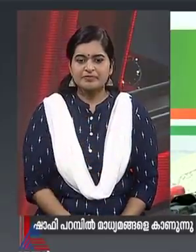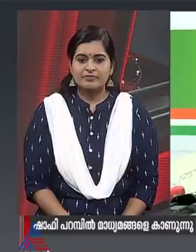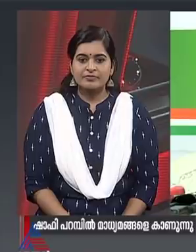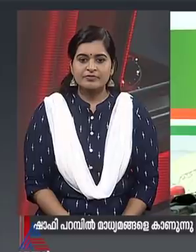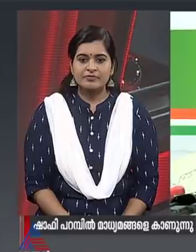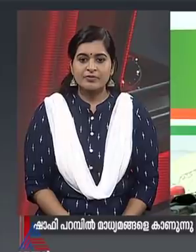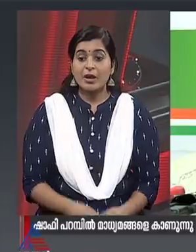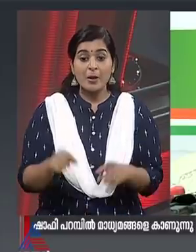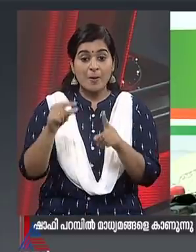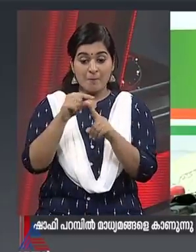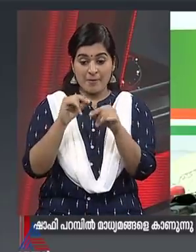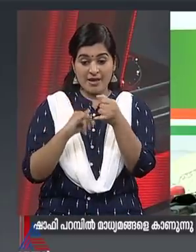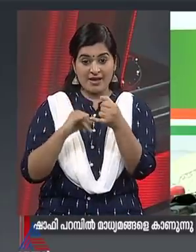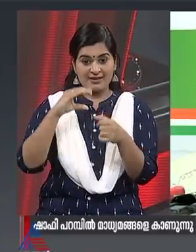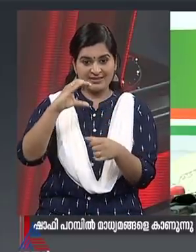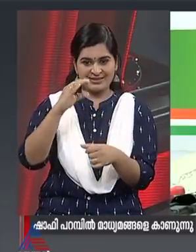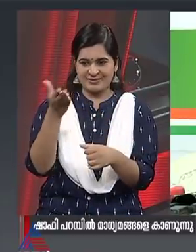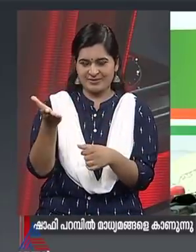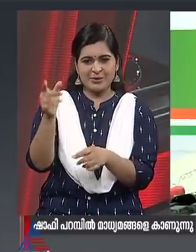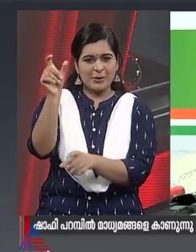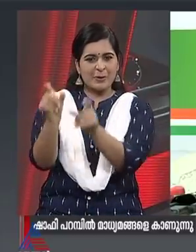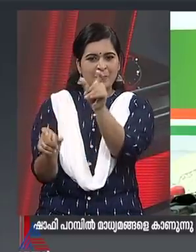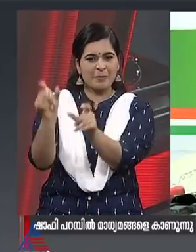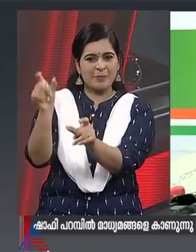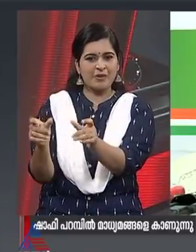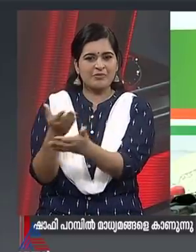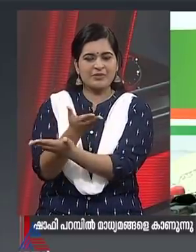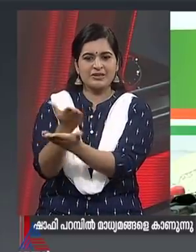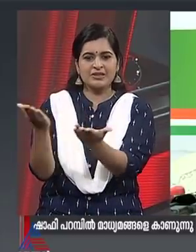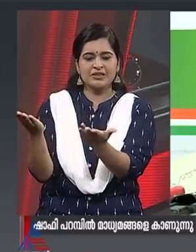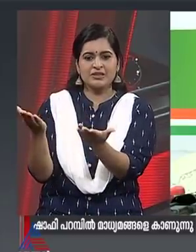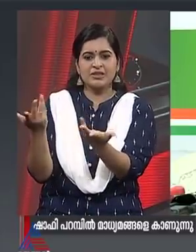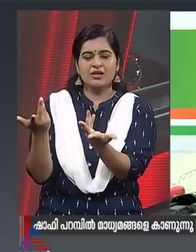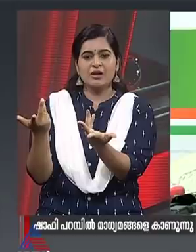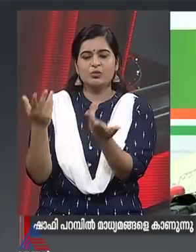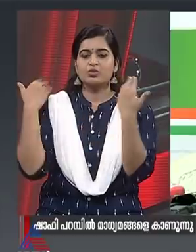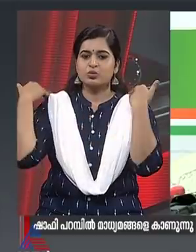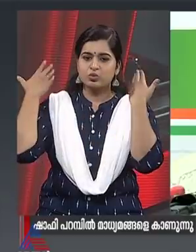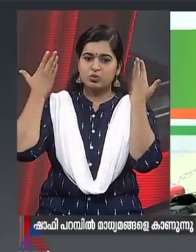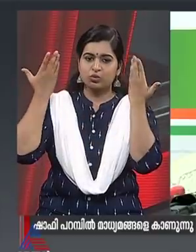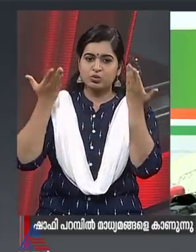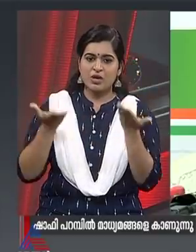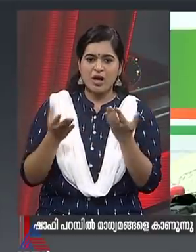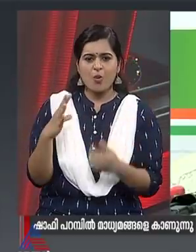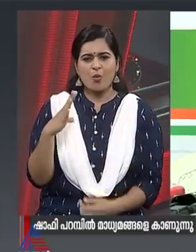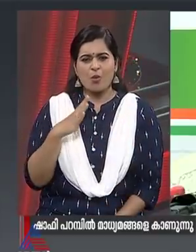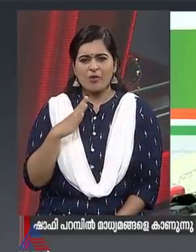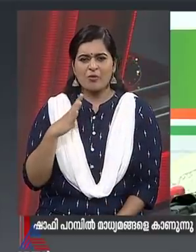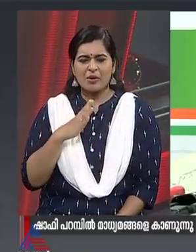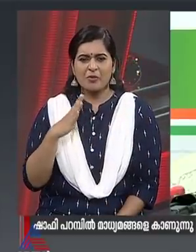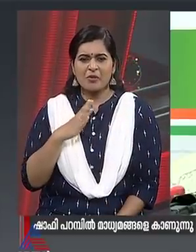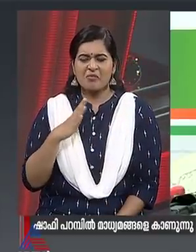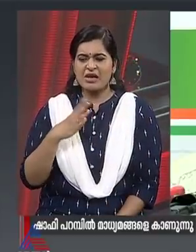പാവം ഉദ്യോഗാർത്ഥികൾ ഈ തീരുമാനത്തിലെങ്കിലും എത്രയോ നാളായി കരഞ്ഞു കാലു